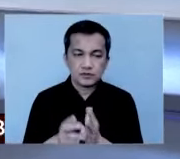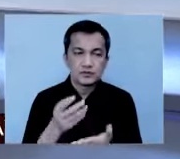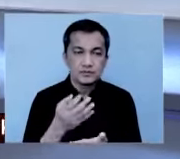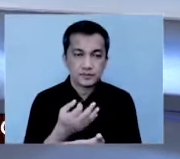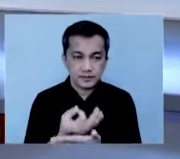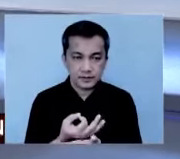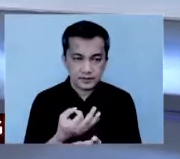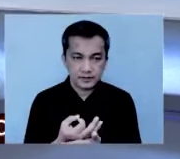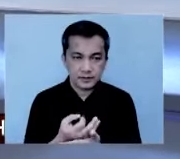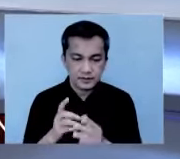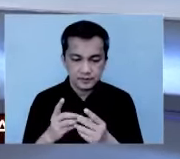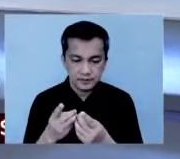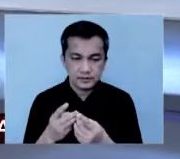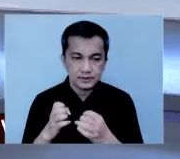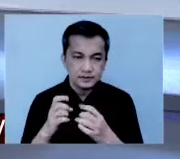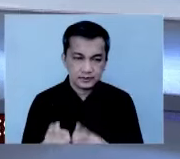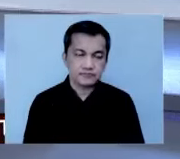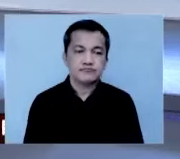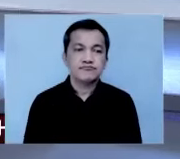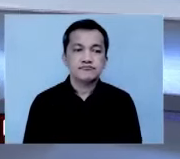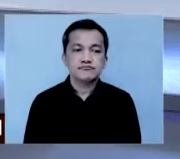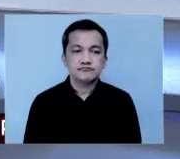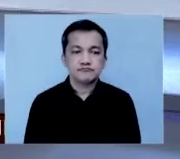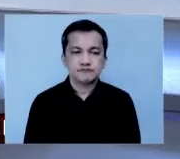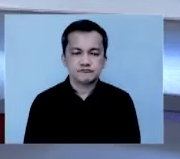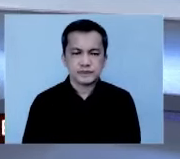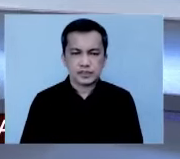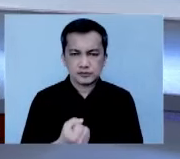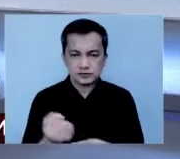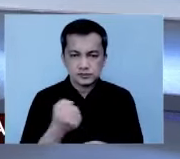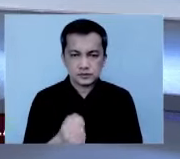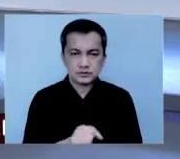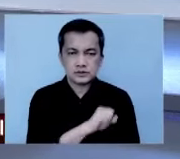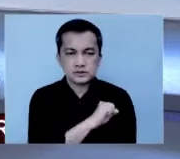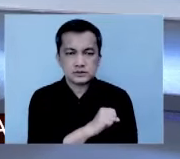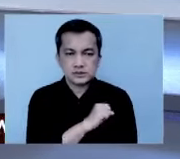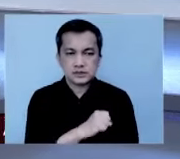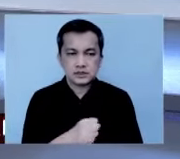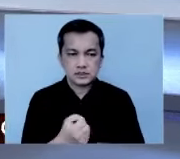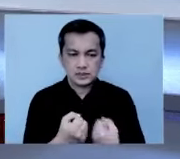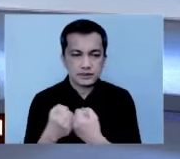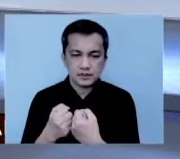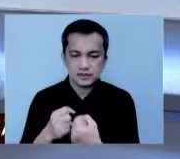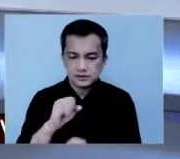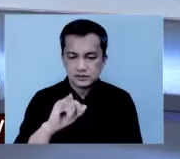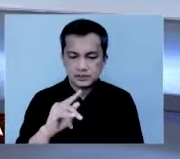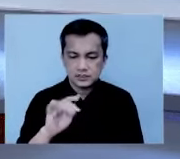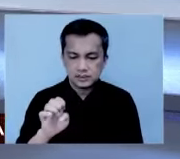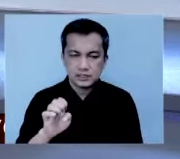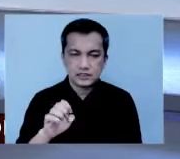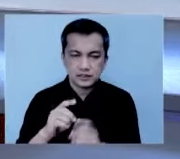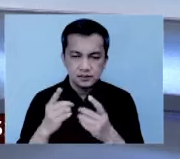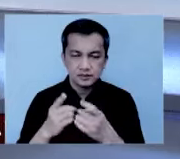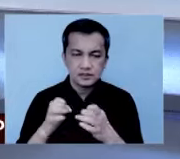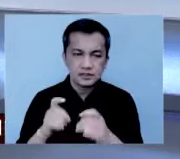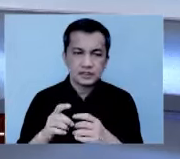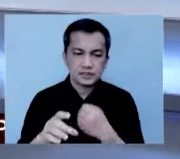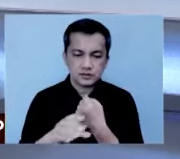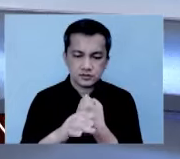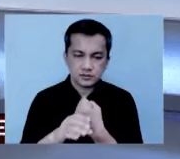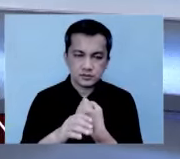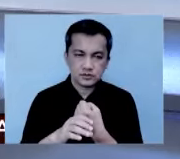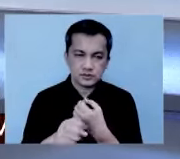ng DepEd. Kailangan din niya ng tibay ng sikmura para labanan ng mga sindikato sa DepEd na kumukuha ng mga kontrata mula sa